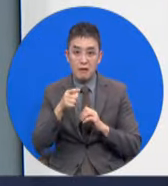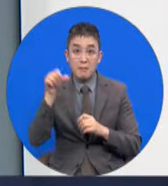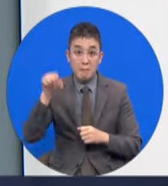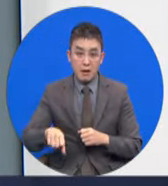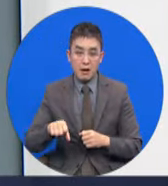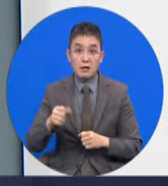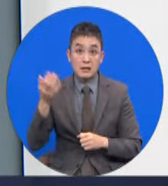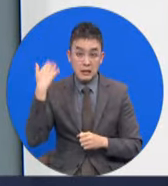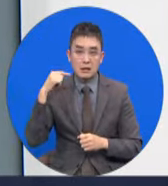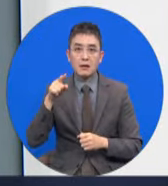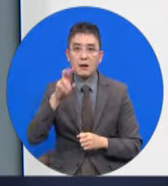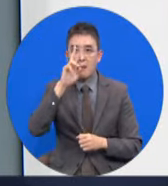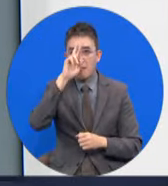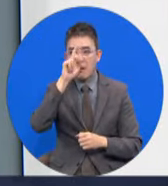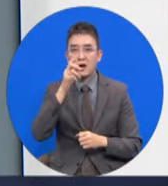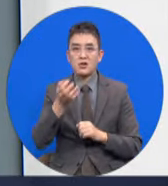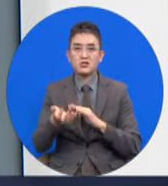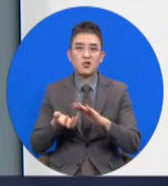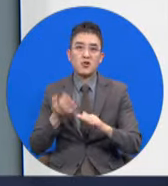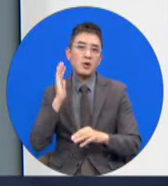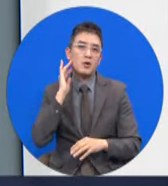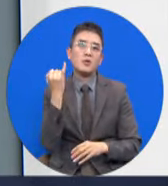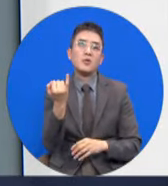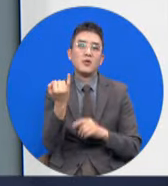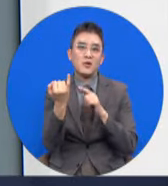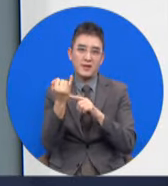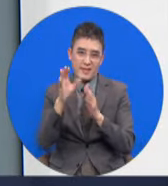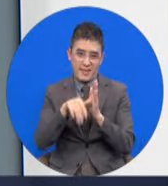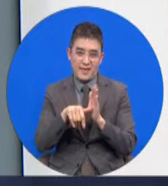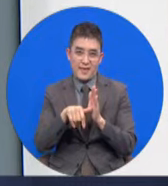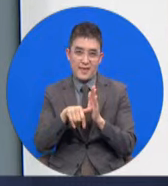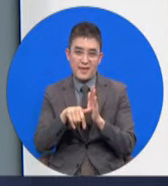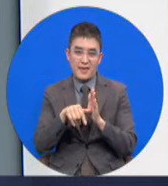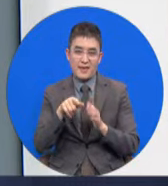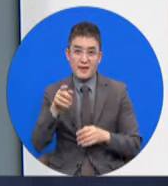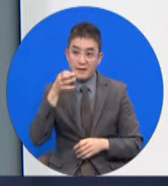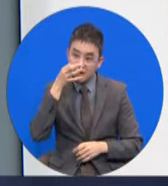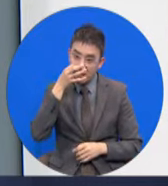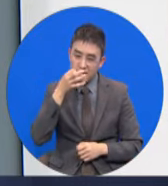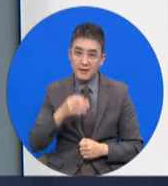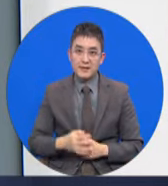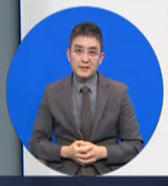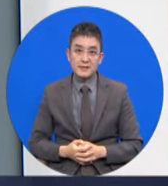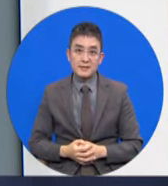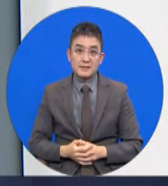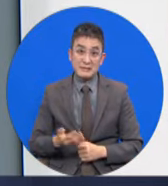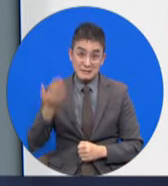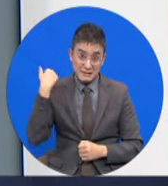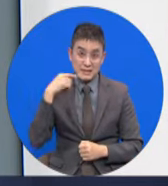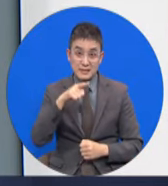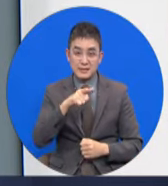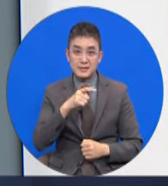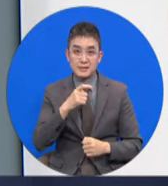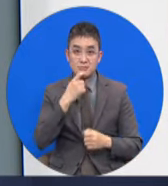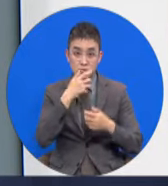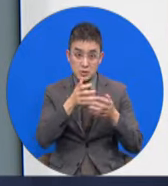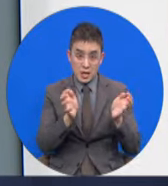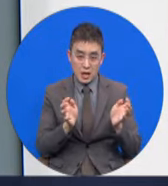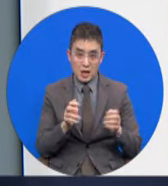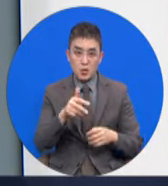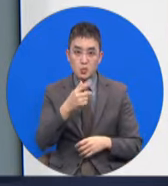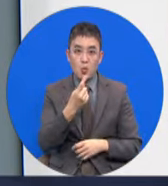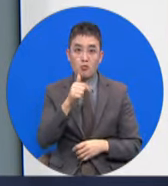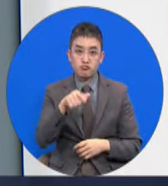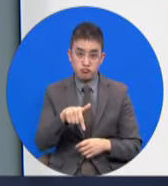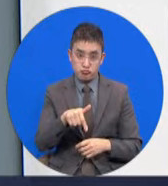이제 그때 대변을 했기 때문에 그걸 유심히 보고 이제 관찰했었는데 그때 민주당의 현재 조국 대표를